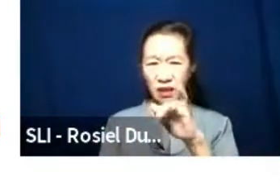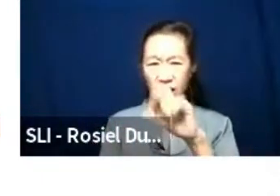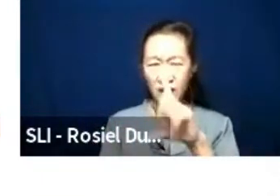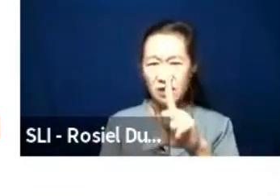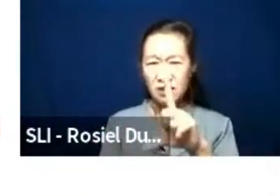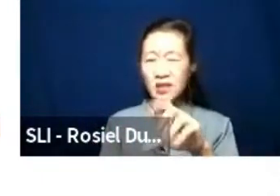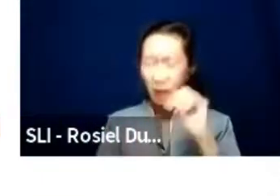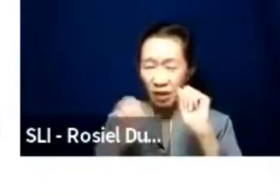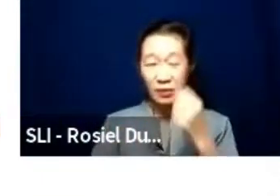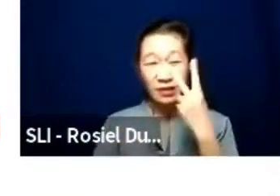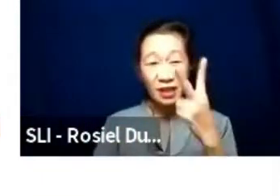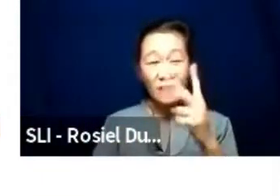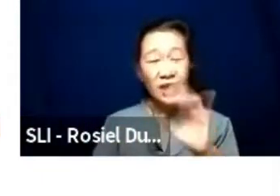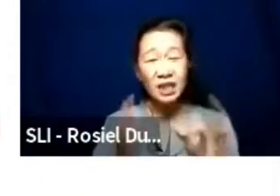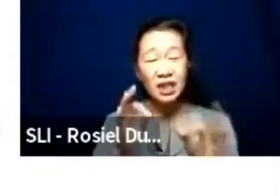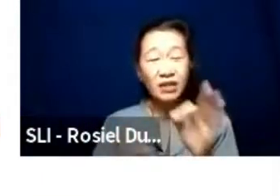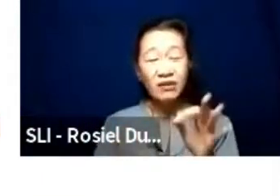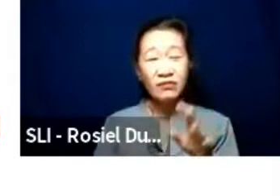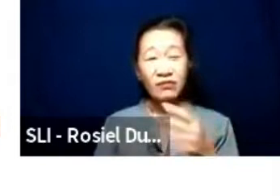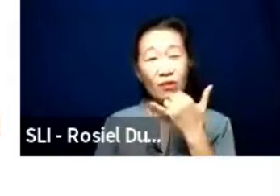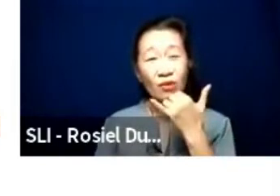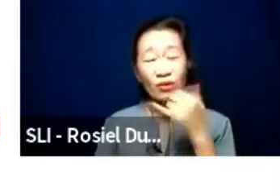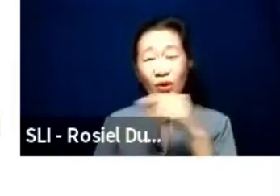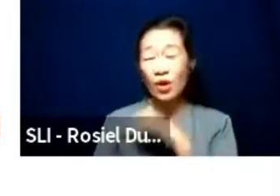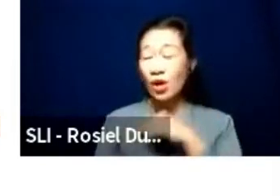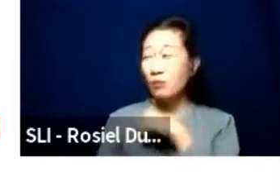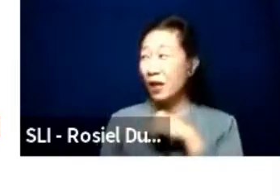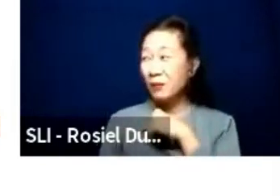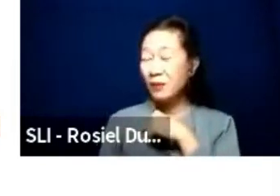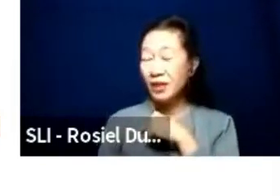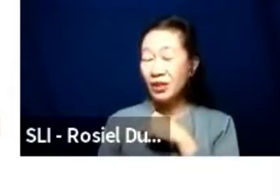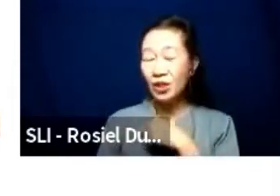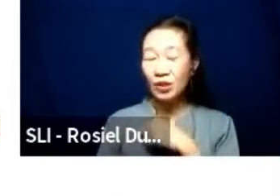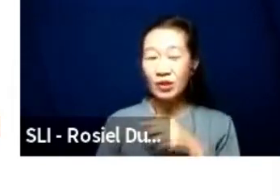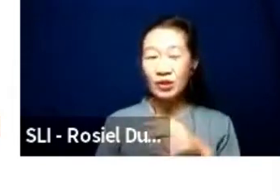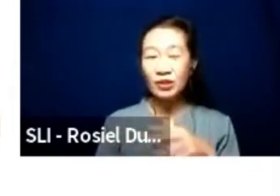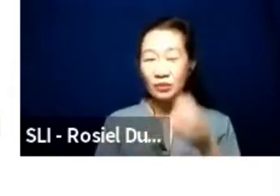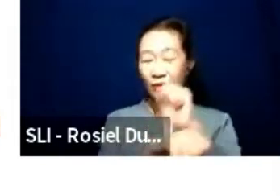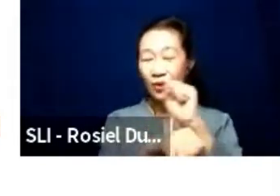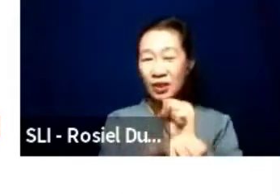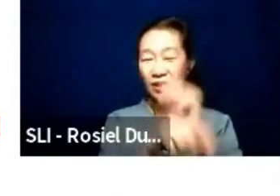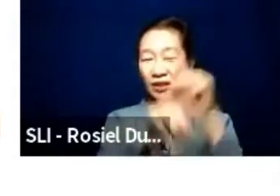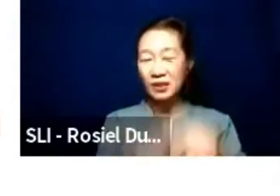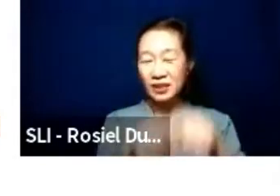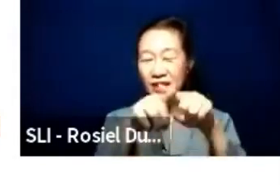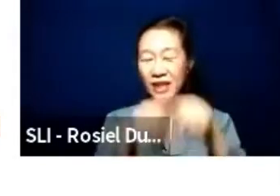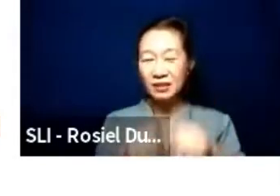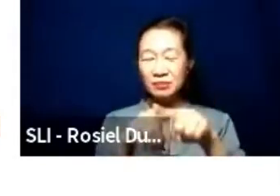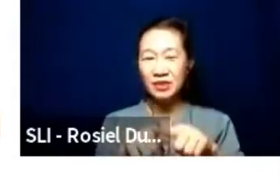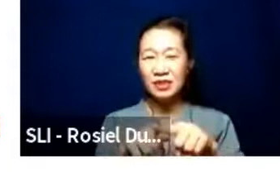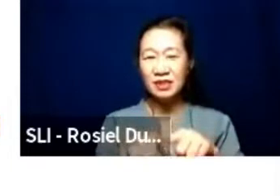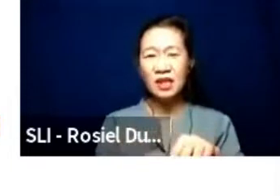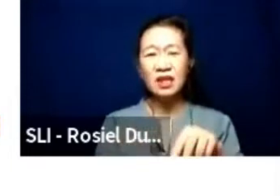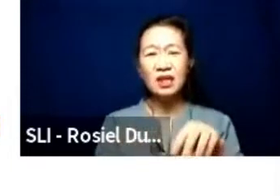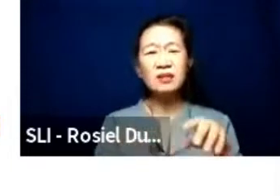kung nagkamali siya? Yung quality ng trabaho niya ay maayos ba according doon sa kailangan, no?